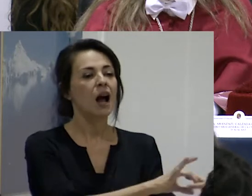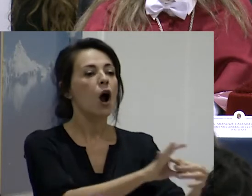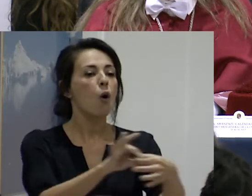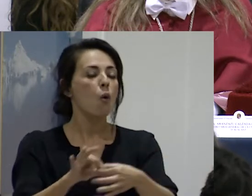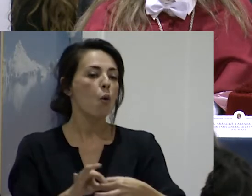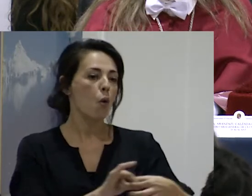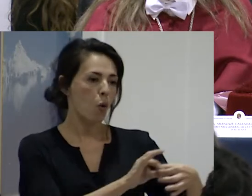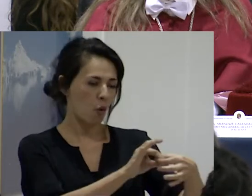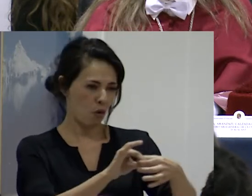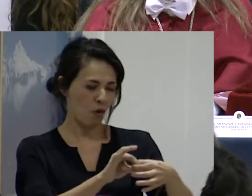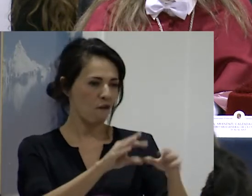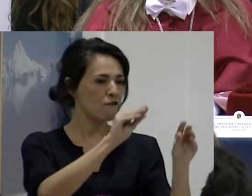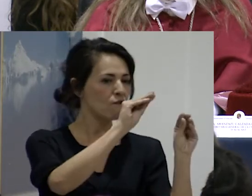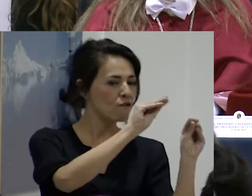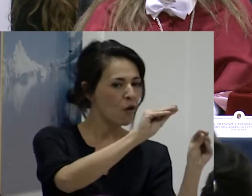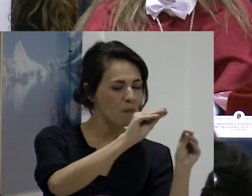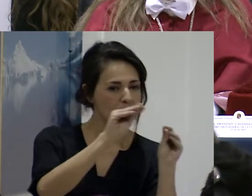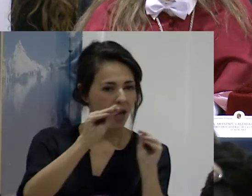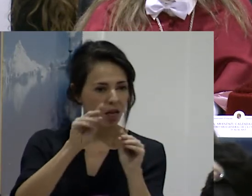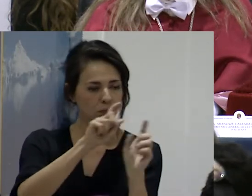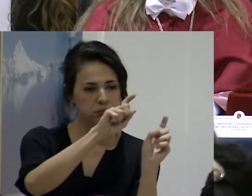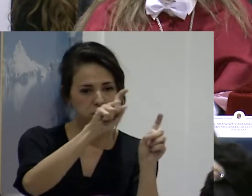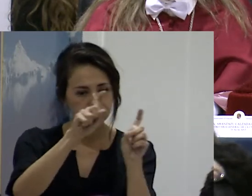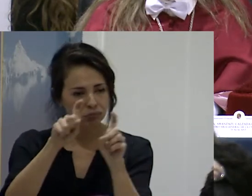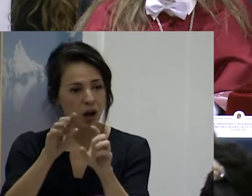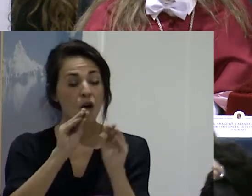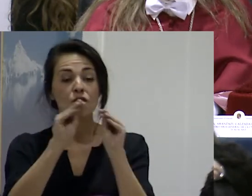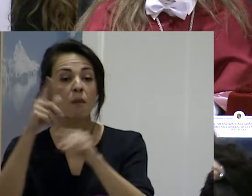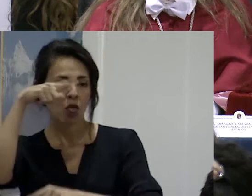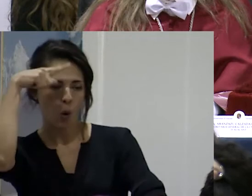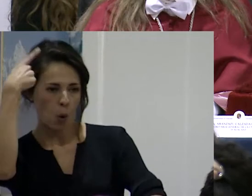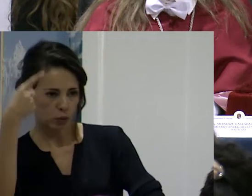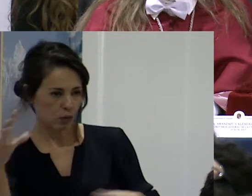perfecta entre la formació acadèmica i la formació cultural.